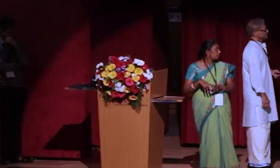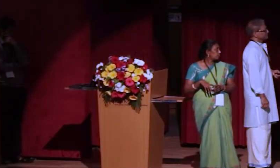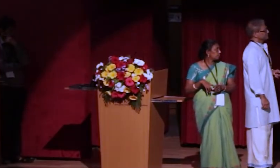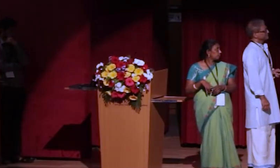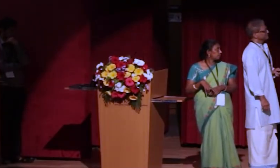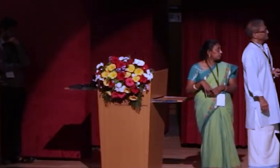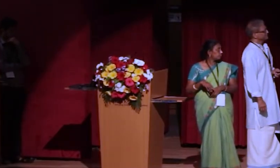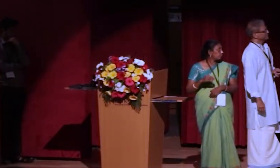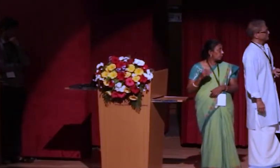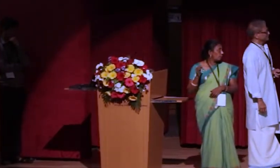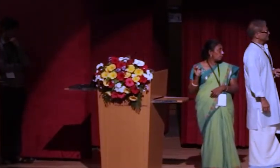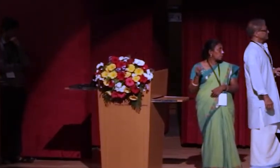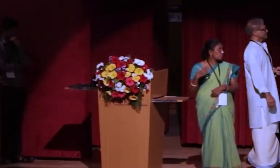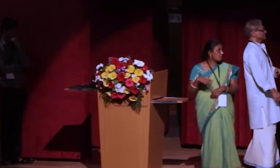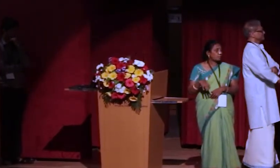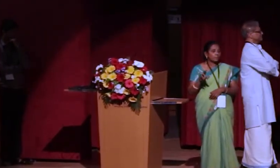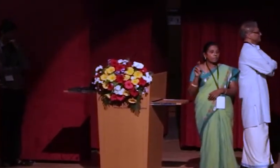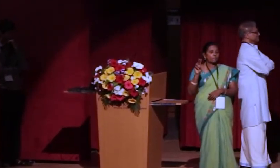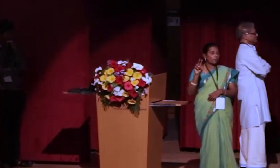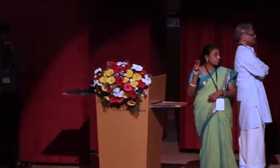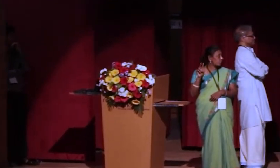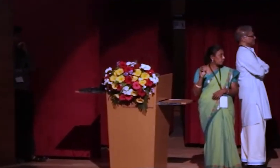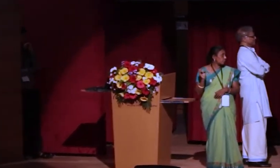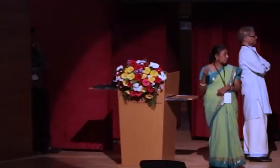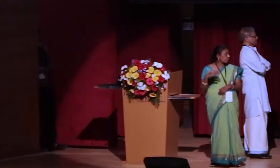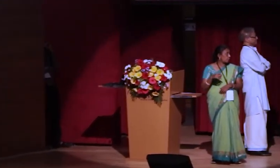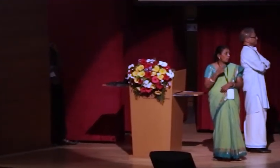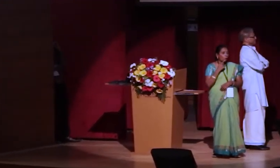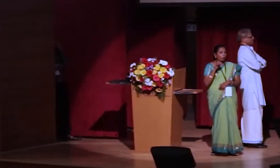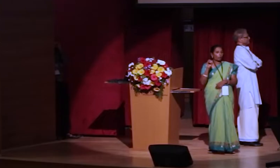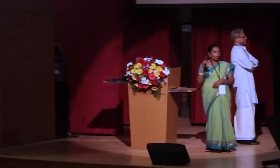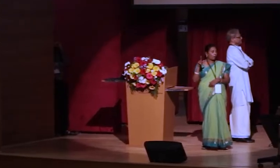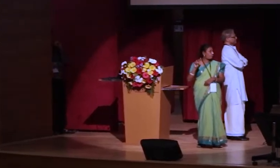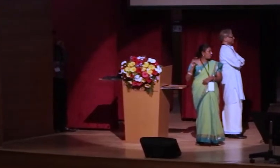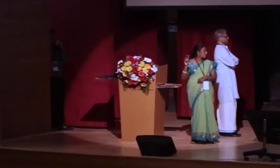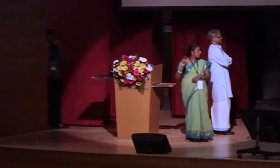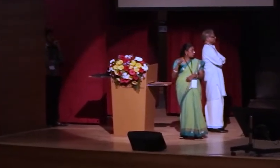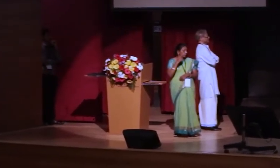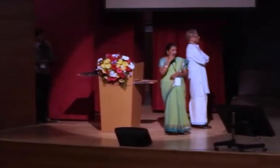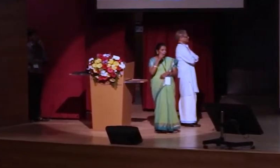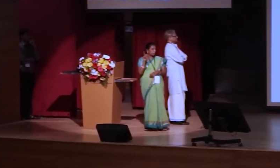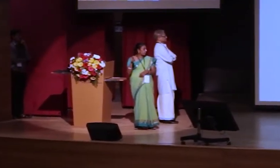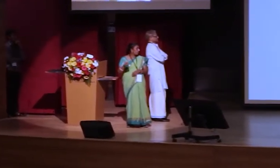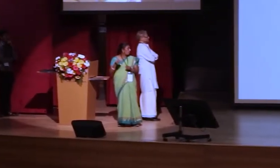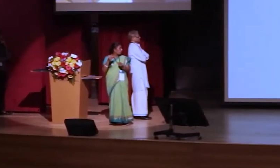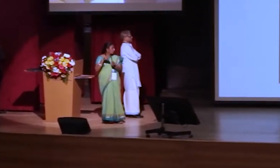ಸರಿ ಆಯ್ತು. ನೆಕ್ಸ್ಟ್ ವೈಷ್ಣವಿಂದನೇ ಸ್ಟಾರ್ಟ್ ಮಾಡೋಣ. ಓಕೆ ವೈಷ್ಣವಿ, ನಮಗೂ ಸೇರ್ಸೇಳು.